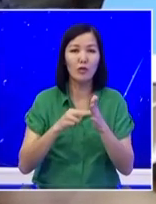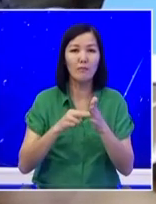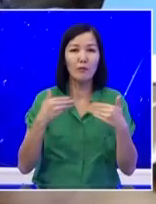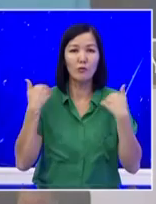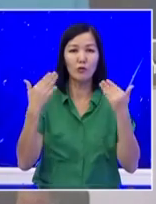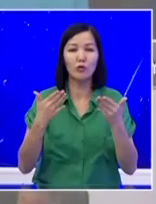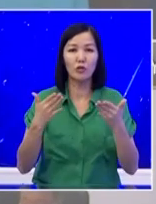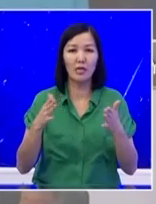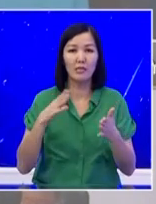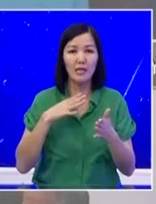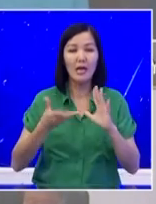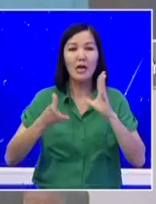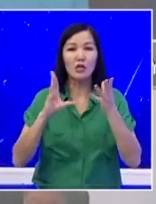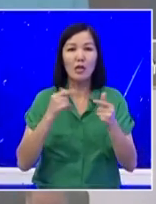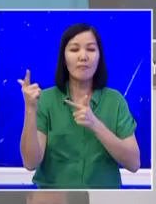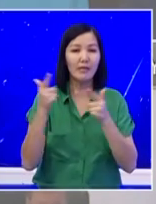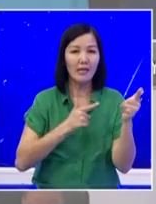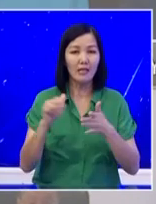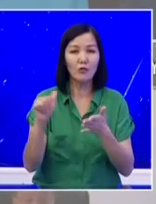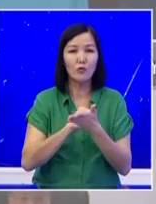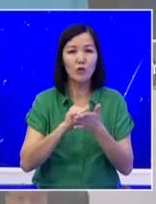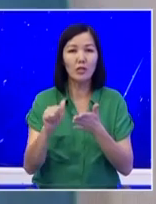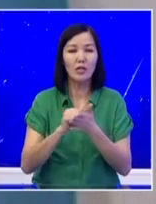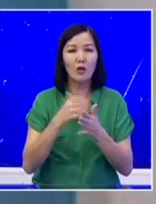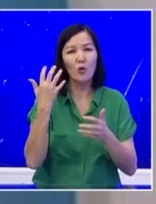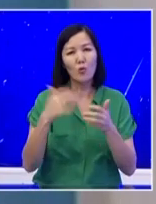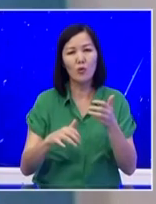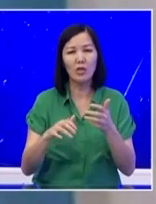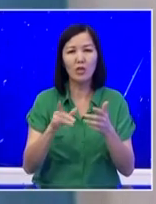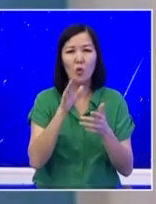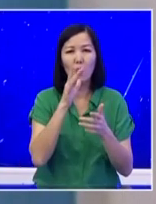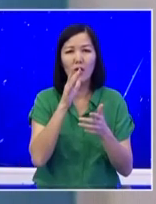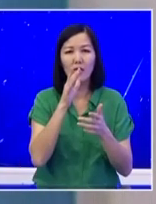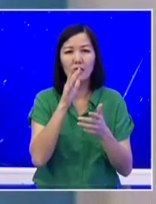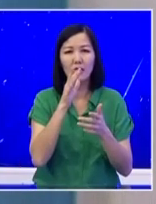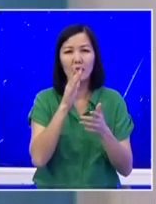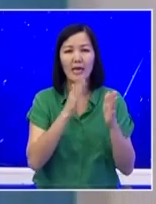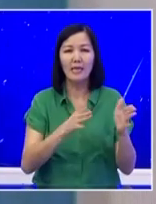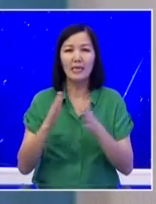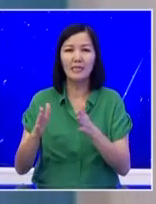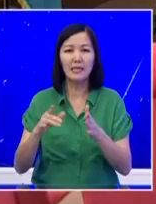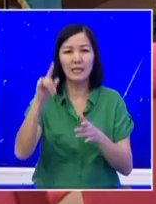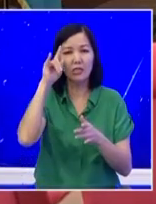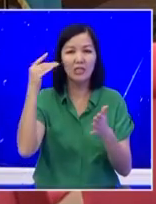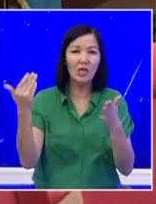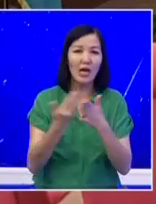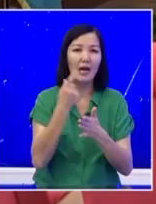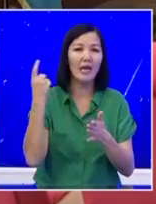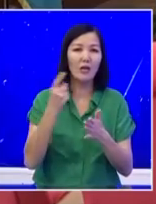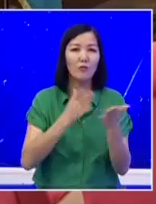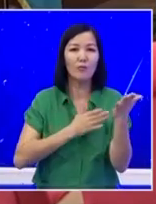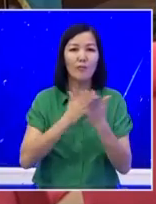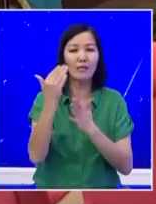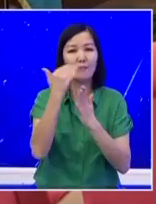болжамымен ұсыныстарды ортаға салды. Жалпы дайындалатын құжатта орташа мерзімді кезеңге арналған еліміздің жаңа